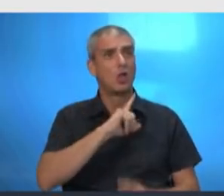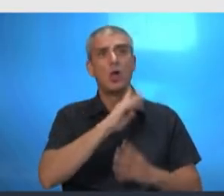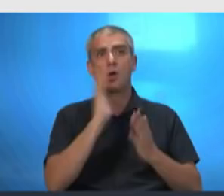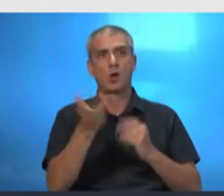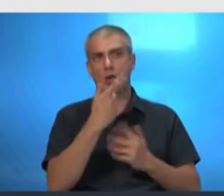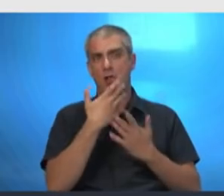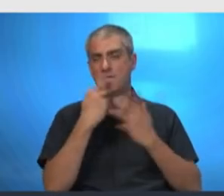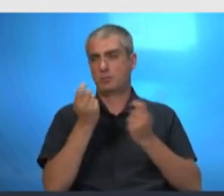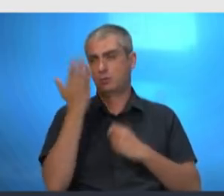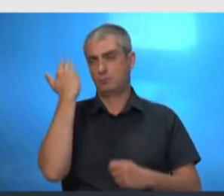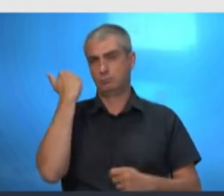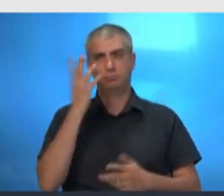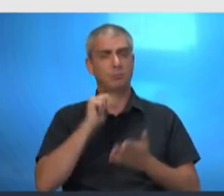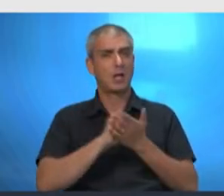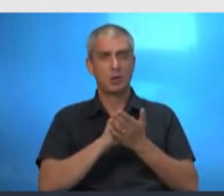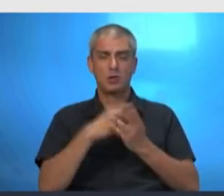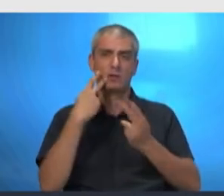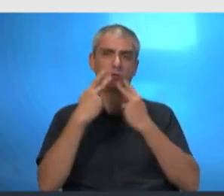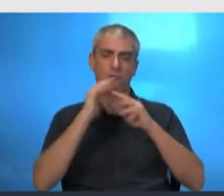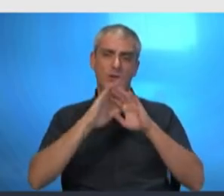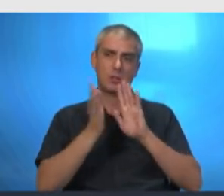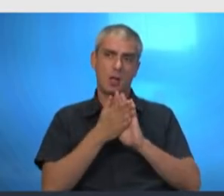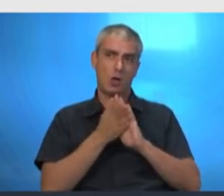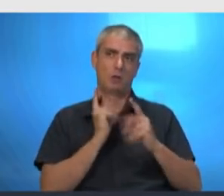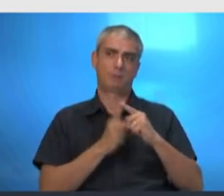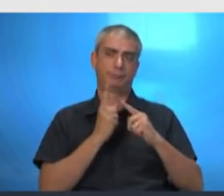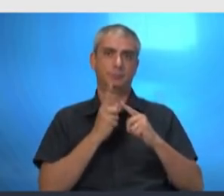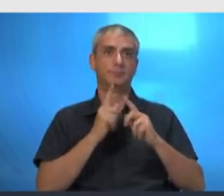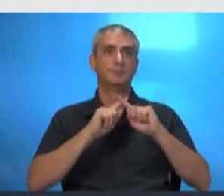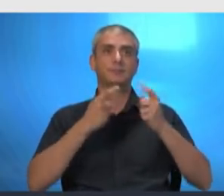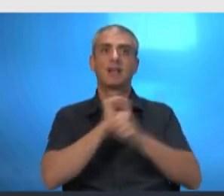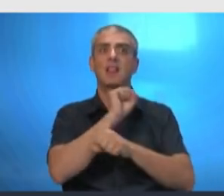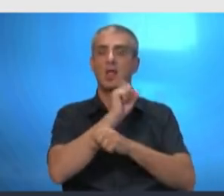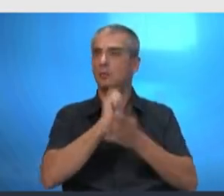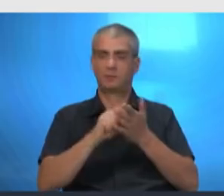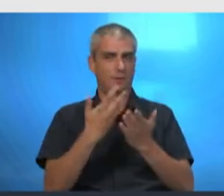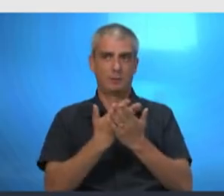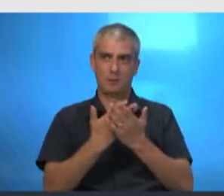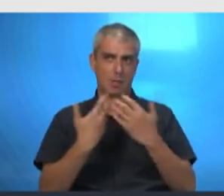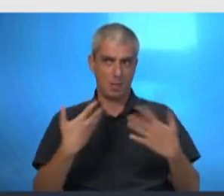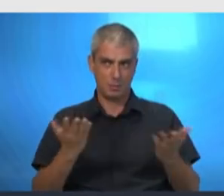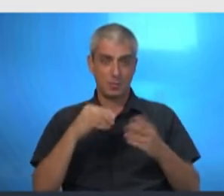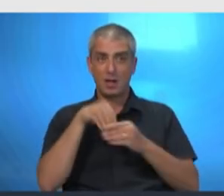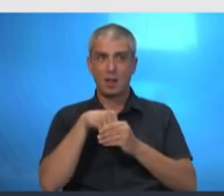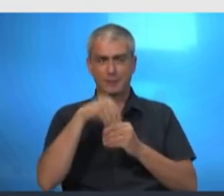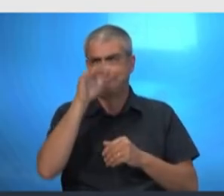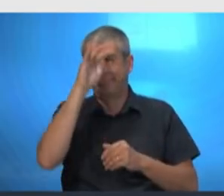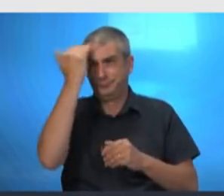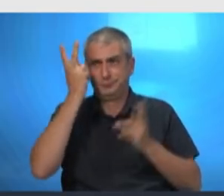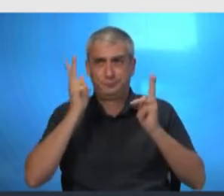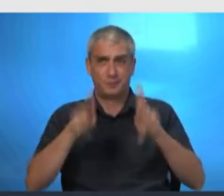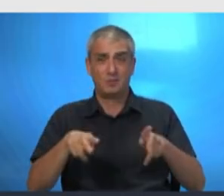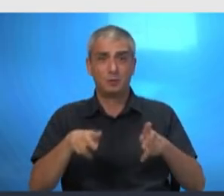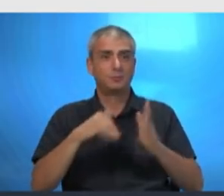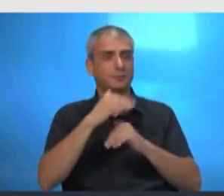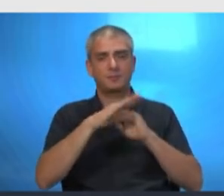לפני שנים בעיתונות וניתנו כל התשובות המדויקות, לשלל הטענות בכתבה אין בסיס, חלקן מופרכות לחלוטין, ההליך כולו